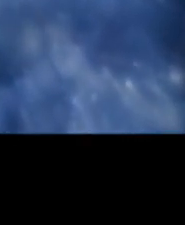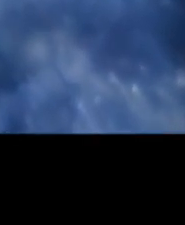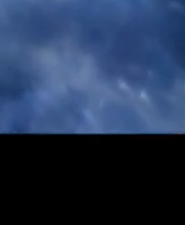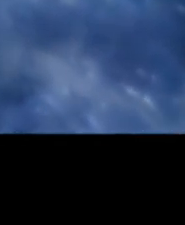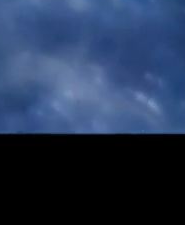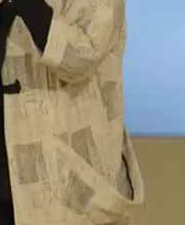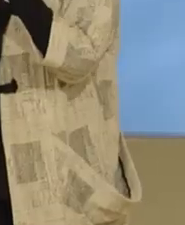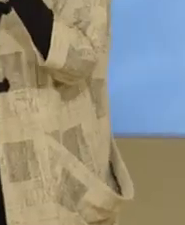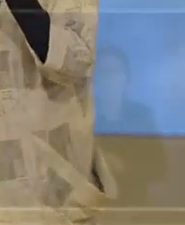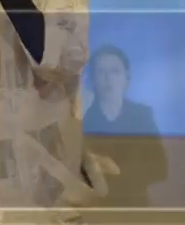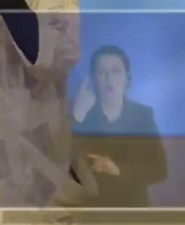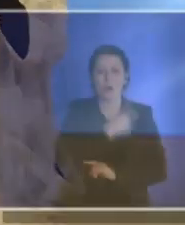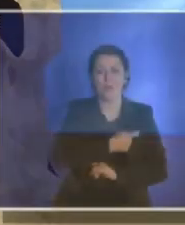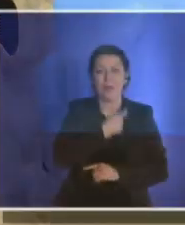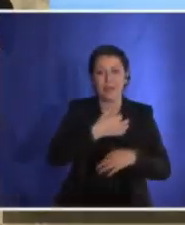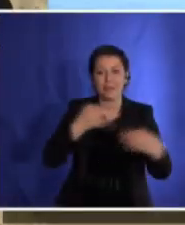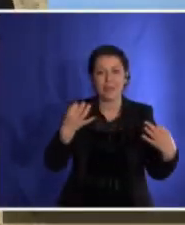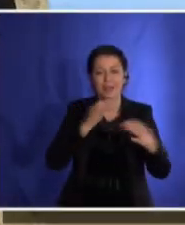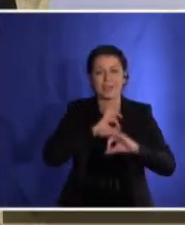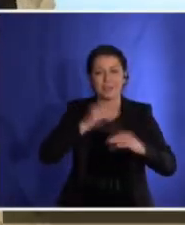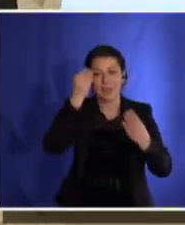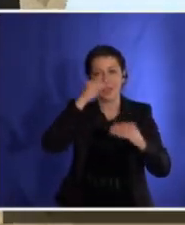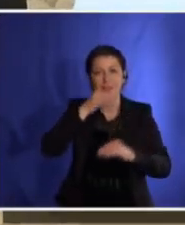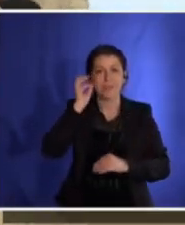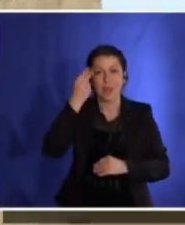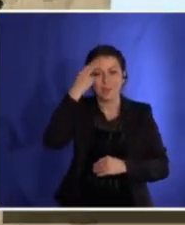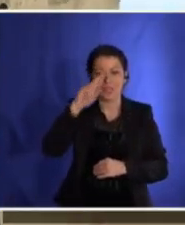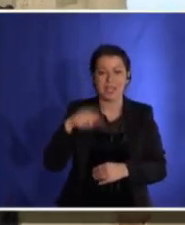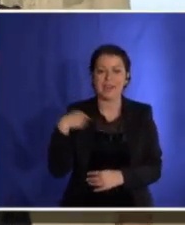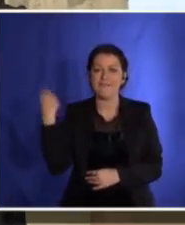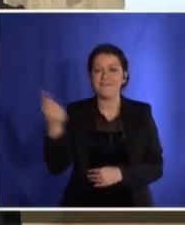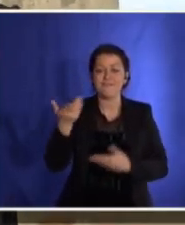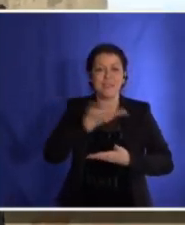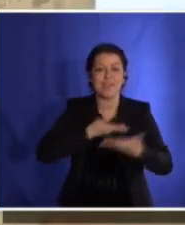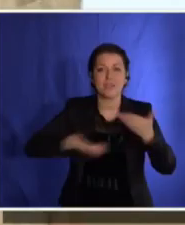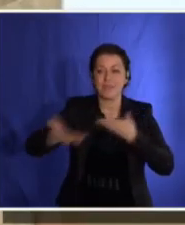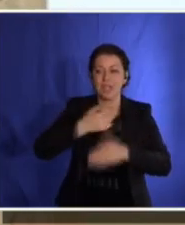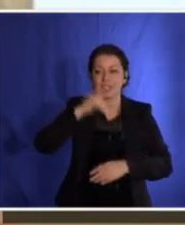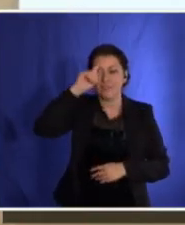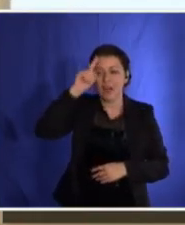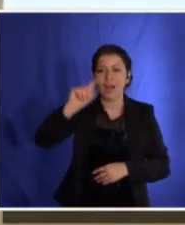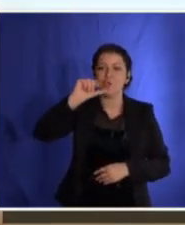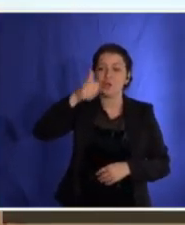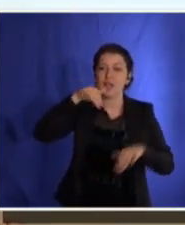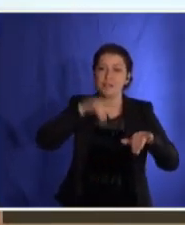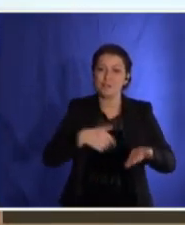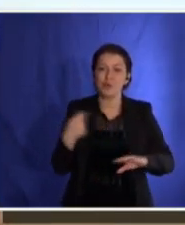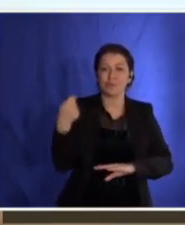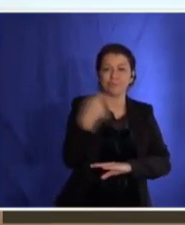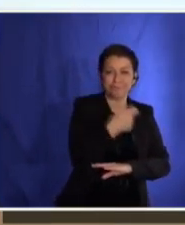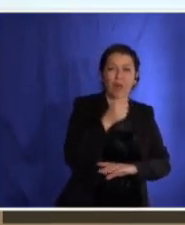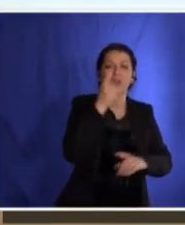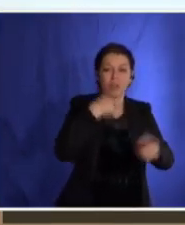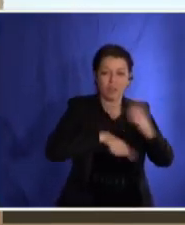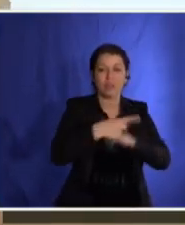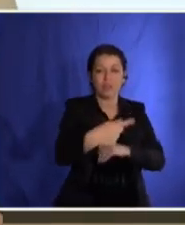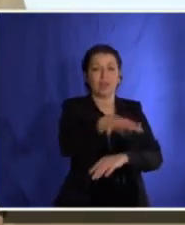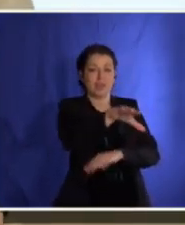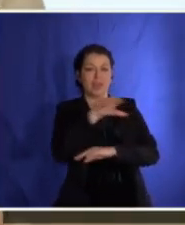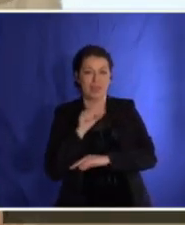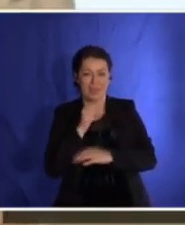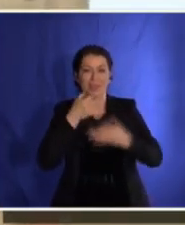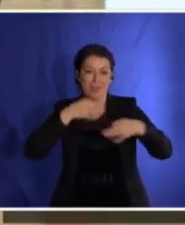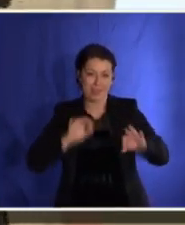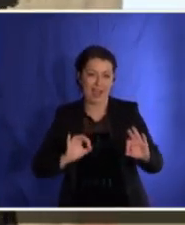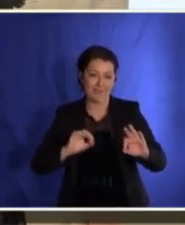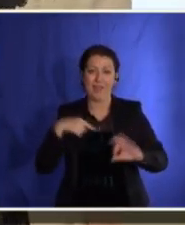Hoher Parteitag, meine sehr geehrten Damen und Herren. Wir in der Wirtschaft wissen, dass man zuerst etwas einzahlen muss, bevor man was rausnehmen darf. Und wir